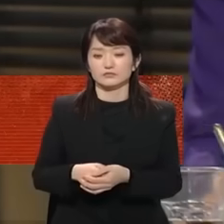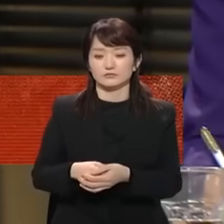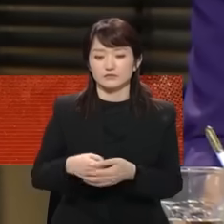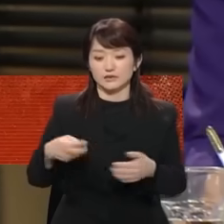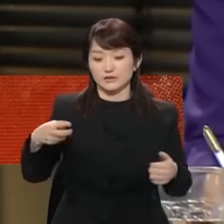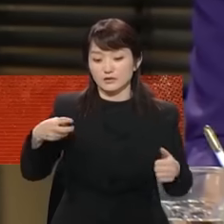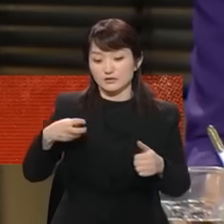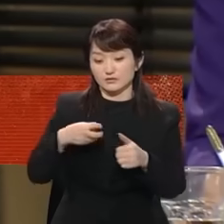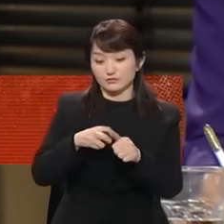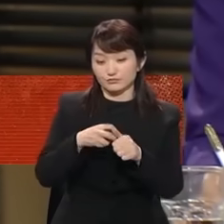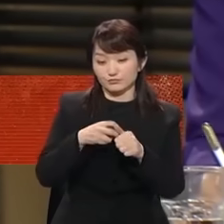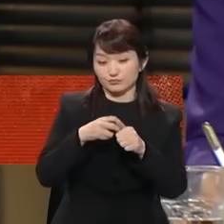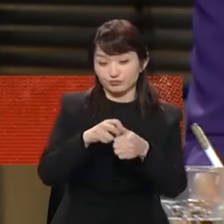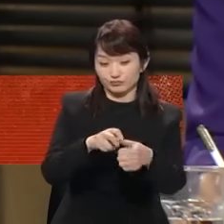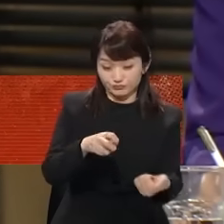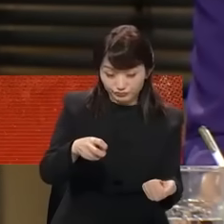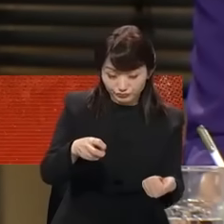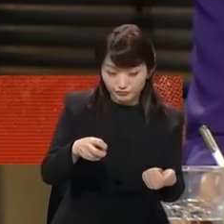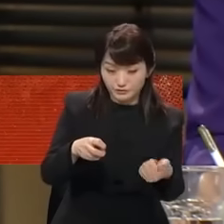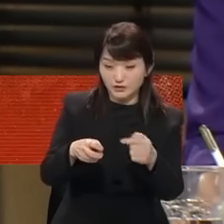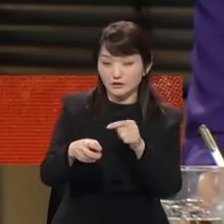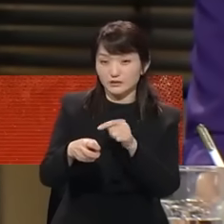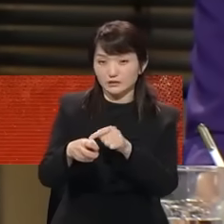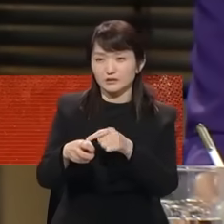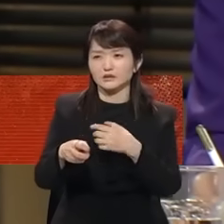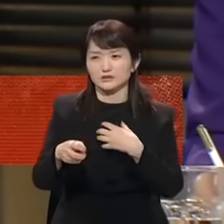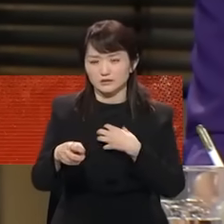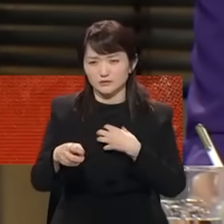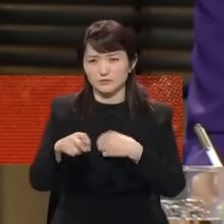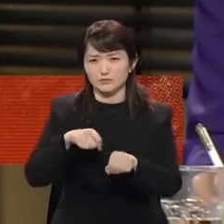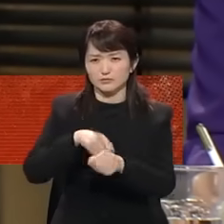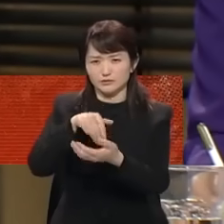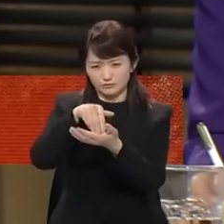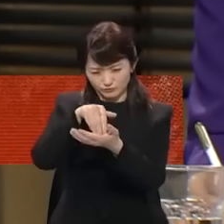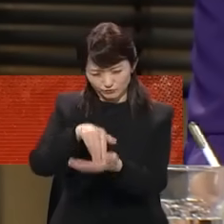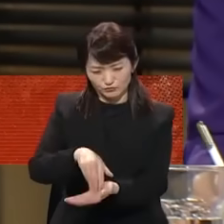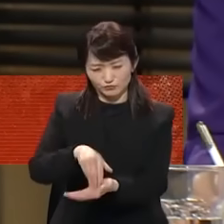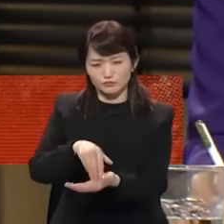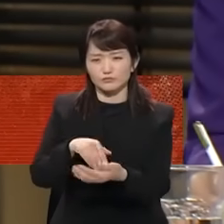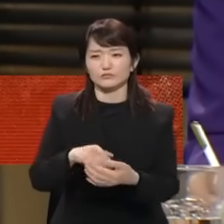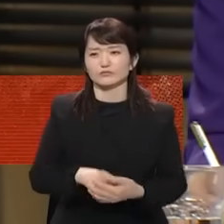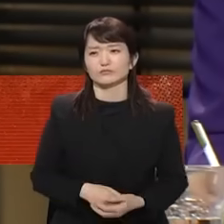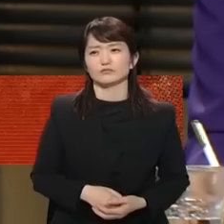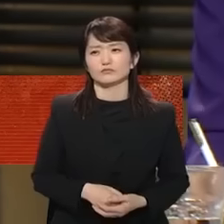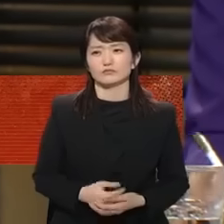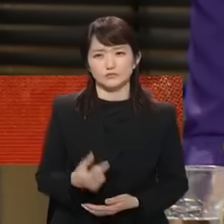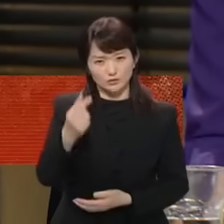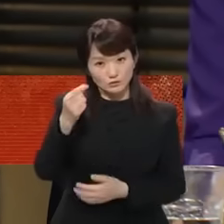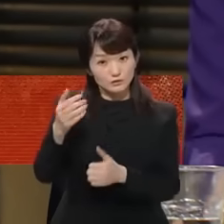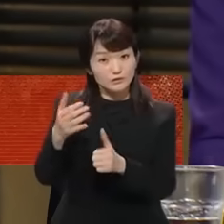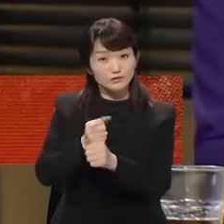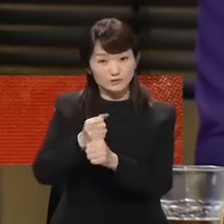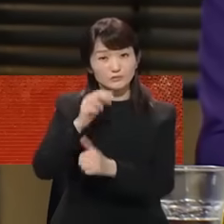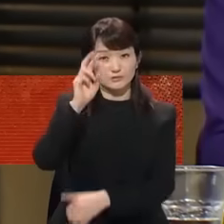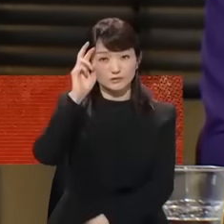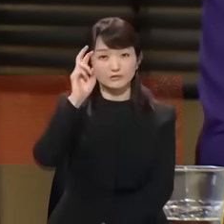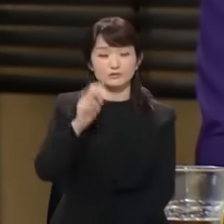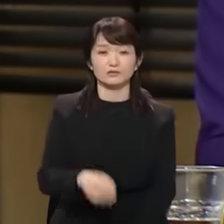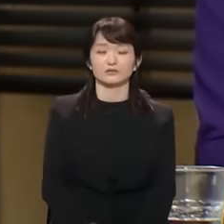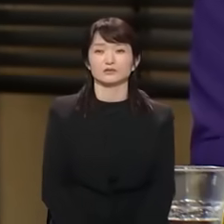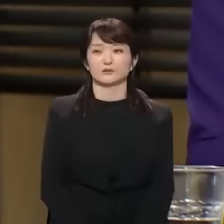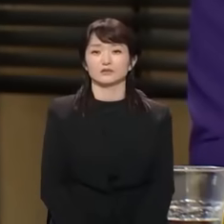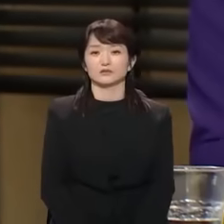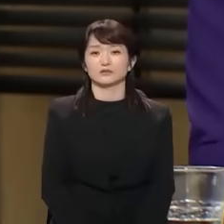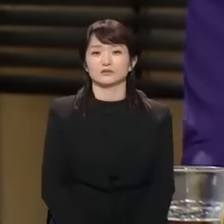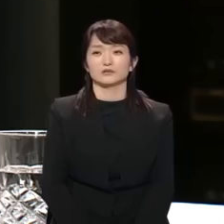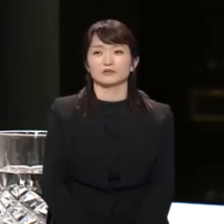거 특수상해거든요. 위험한 물건입니다. 저럴 때는. 상당히 중한 처벌을 피할 수 없는 상황이라서 아마 곧 잡히지 않을까 싶습니다. 오늘 마침